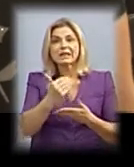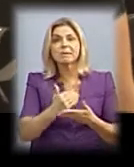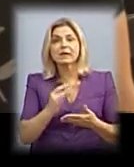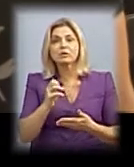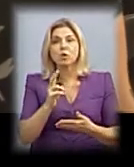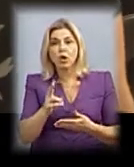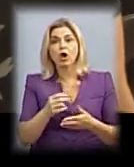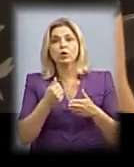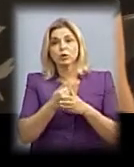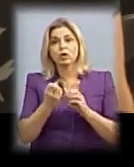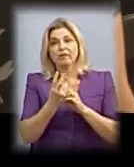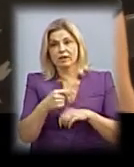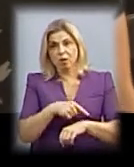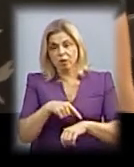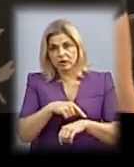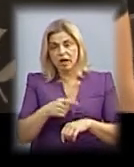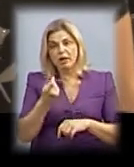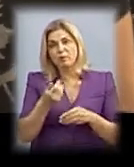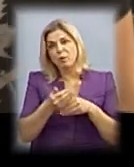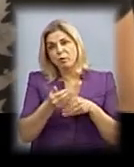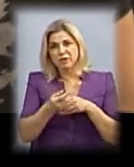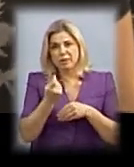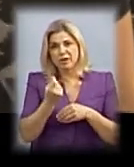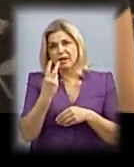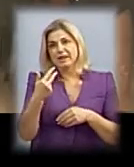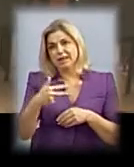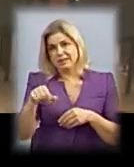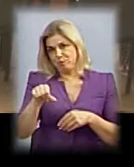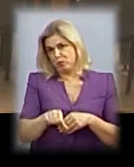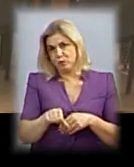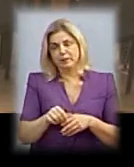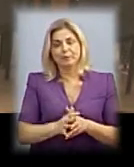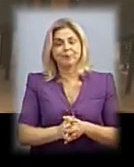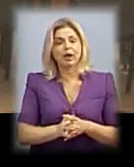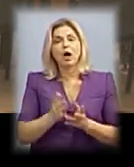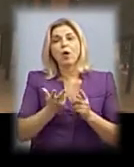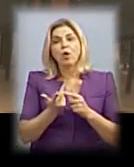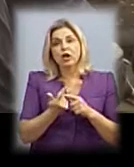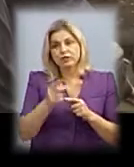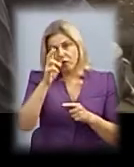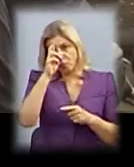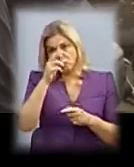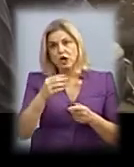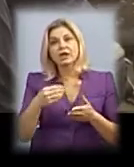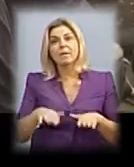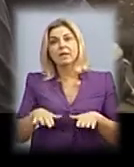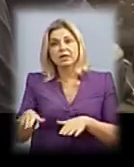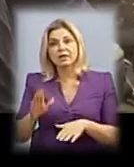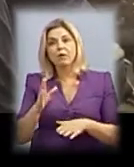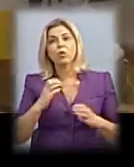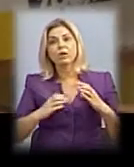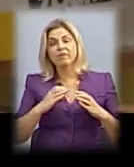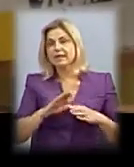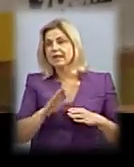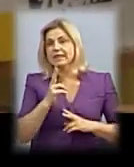до 12-ї години. Ну, трошки вони припізнилися нам на півгодини. Кількість бюджетних місць в університеті майже не змінилася.